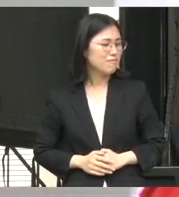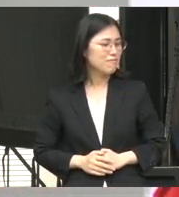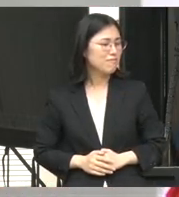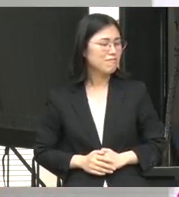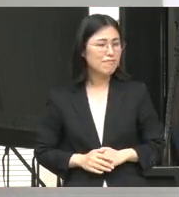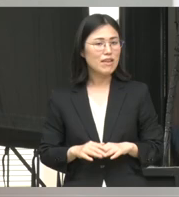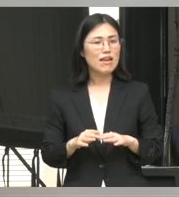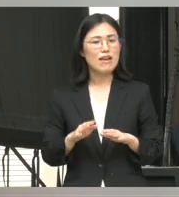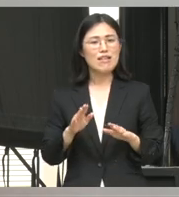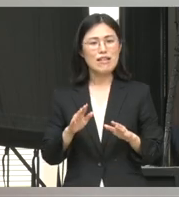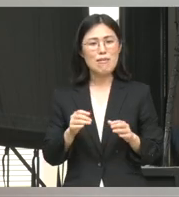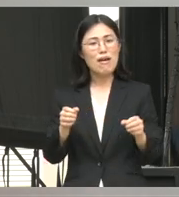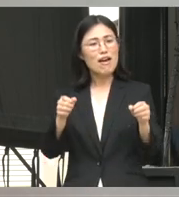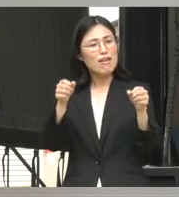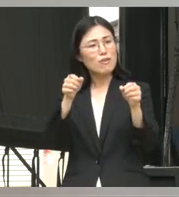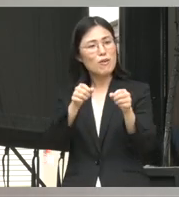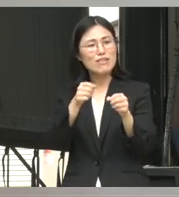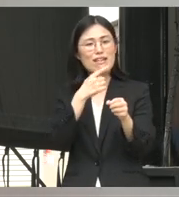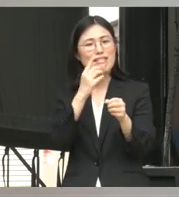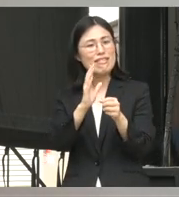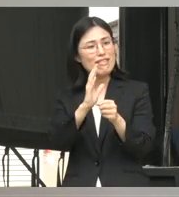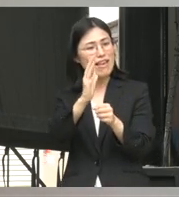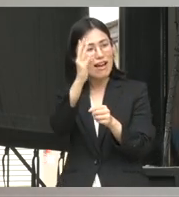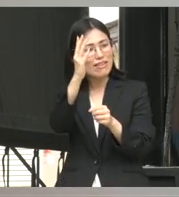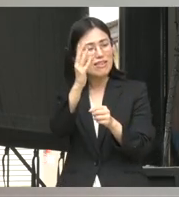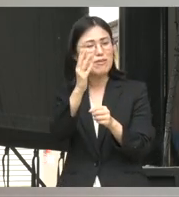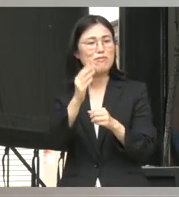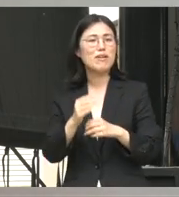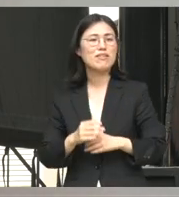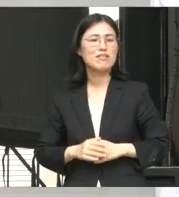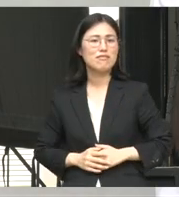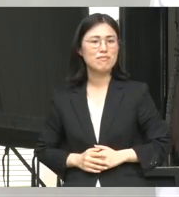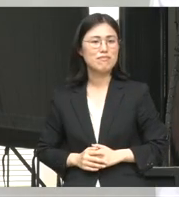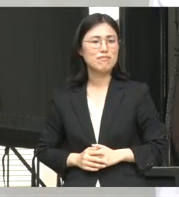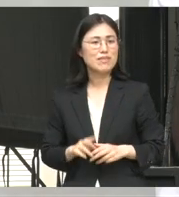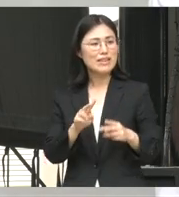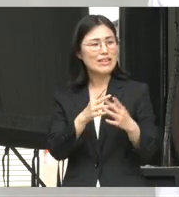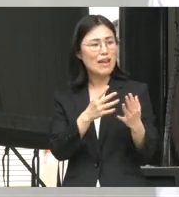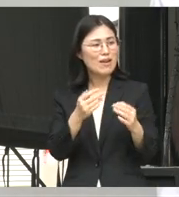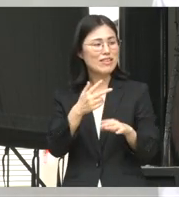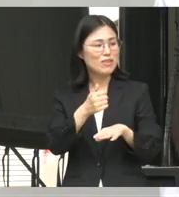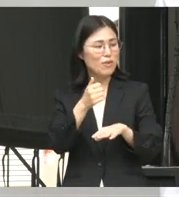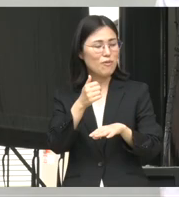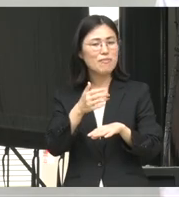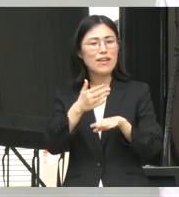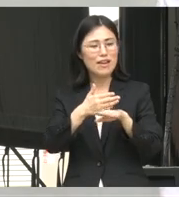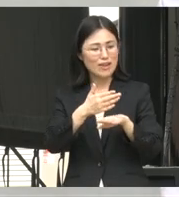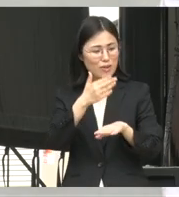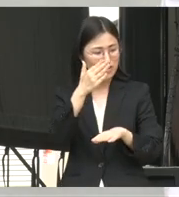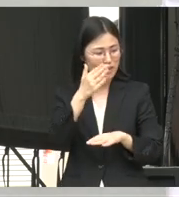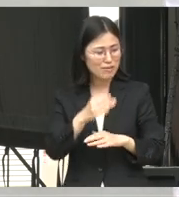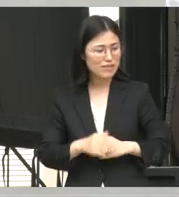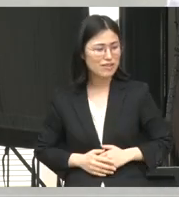ただいまトーチに聖火が点火されました。伊沢市長、ありがとうございました。